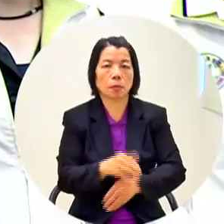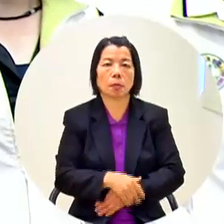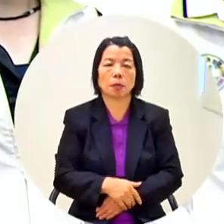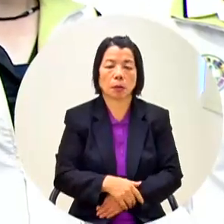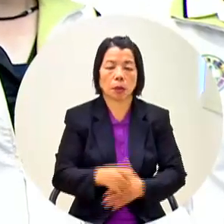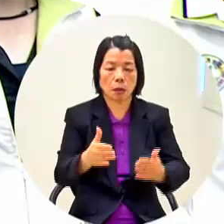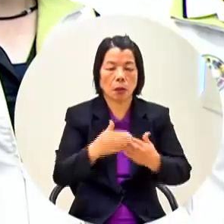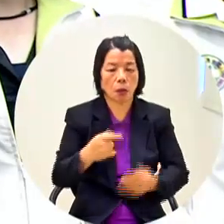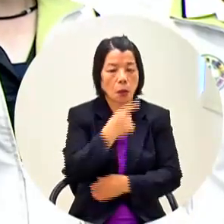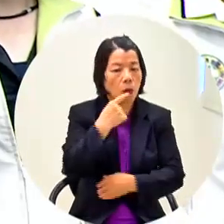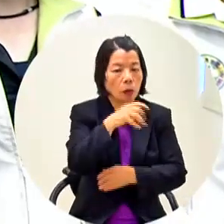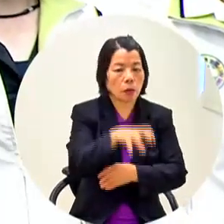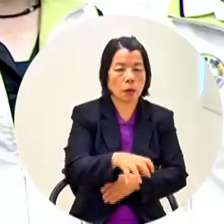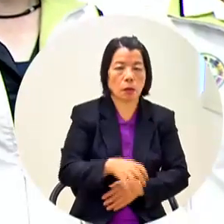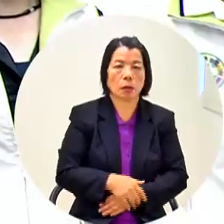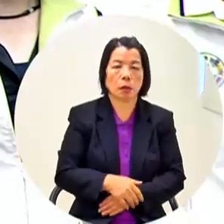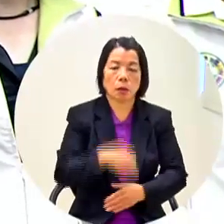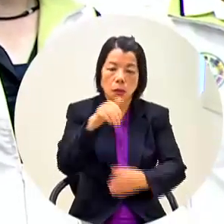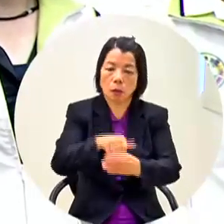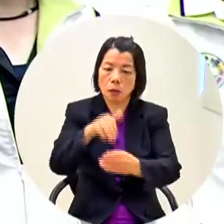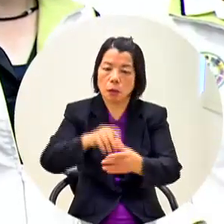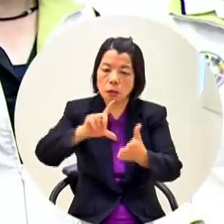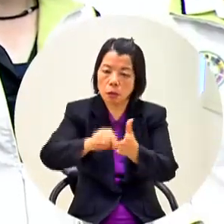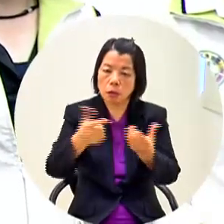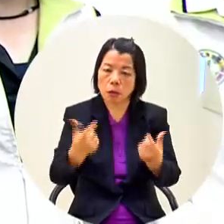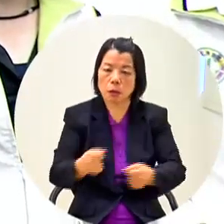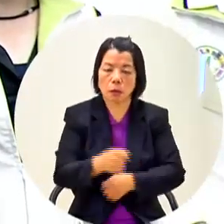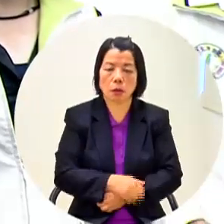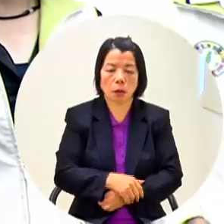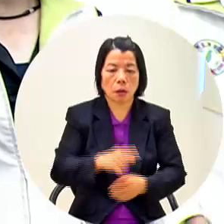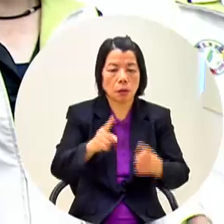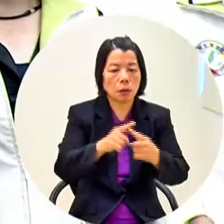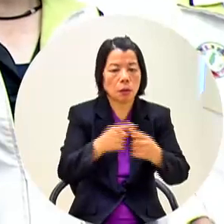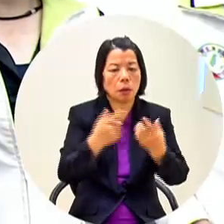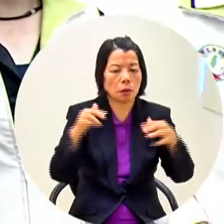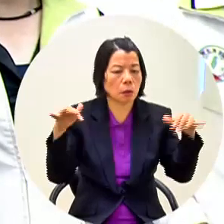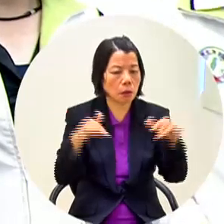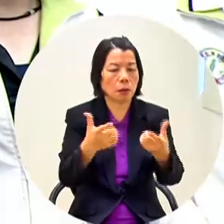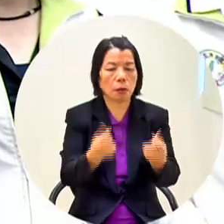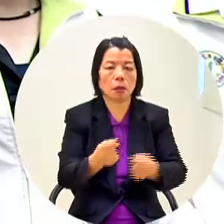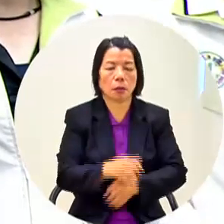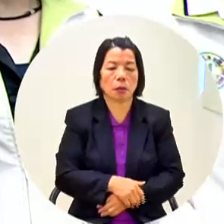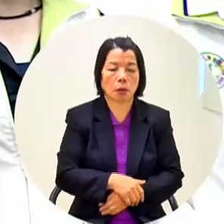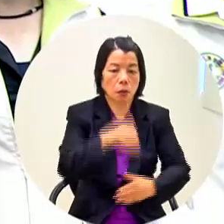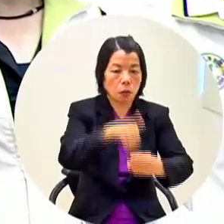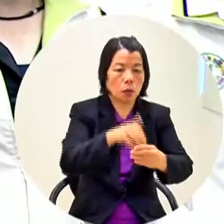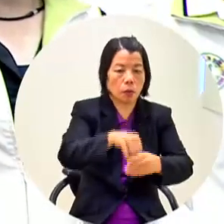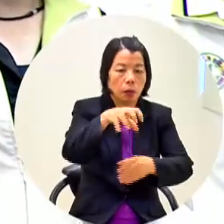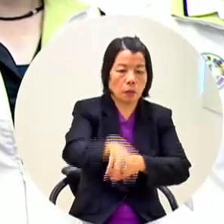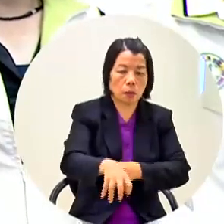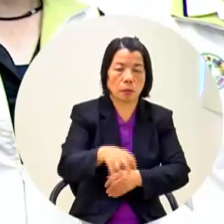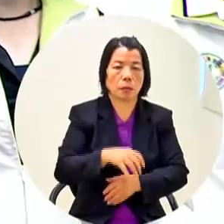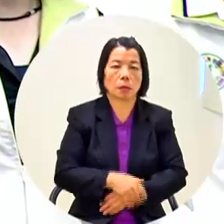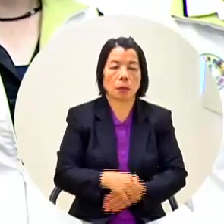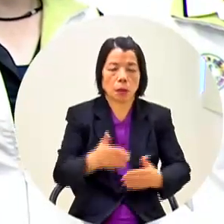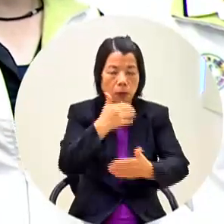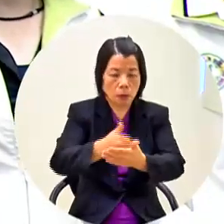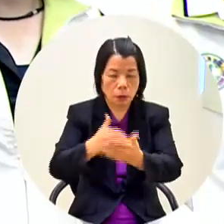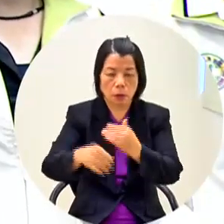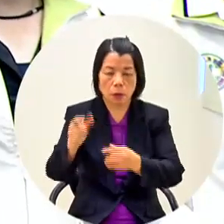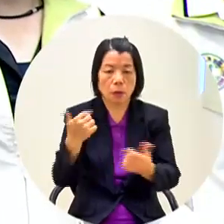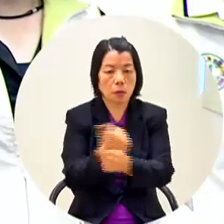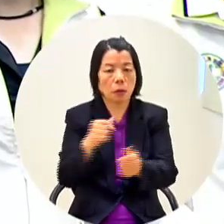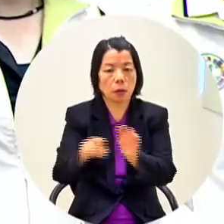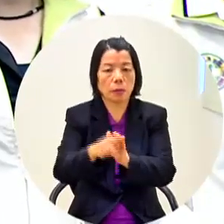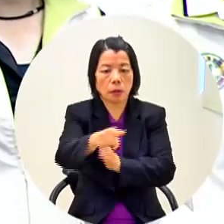同个地方，同样的投票时间，同样的人潮，投票所减少就代表人潮排